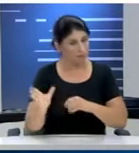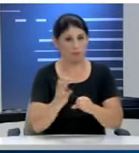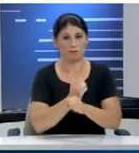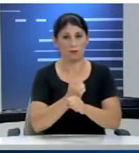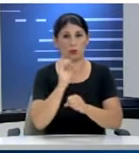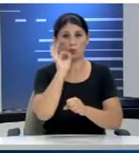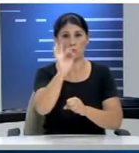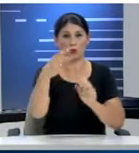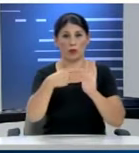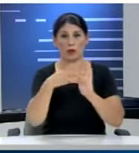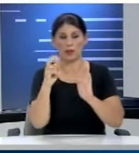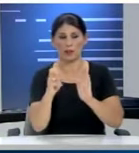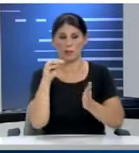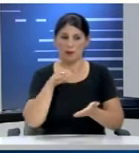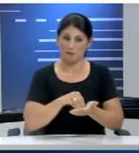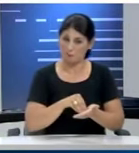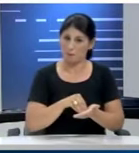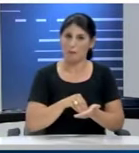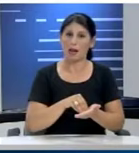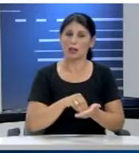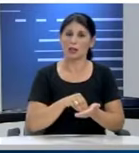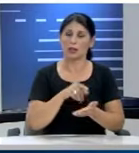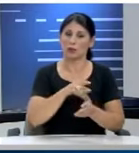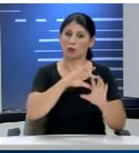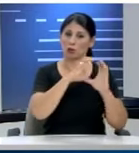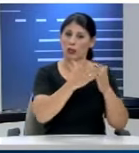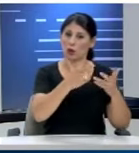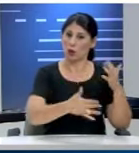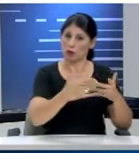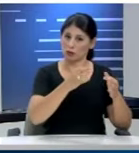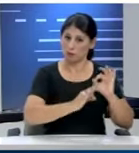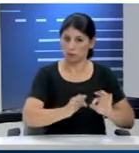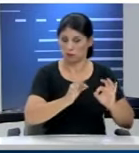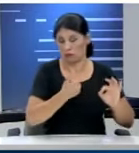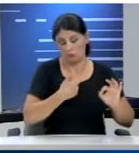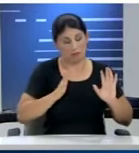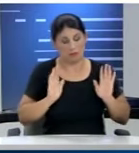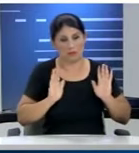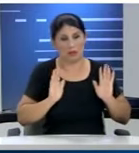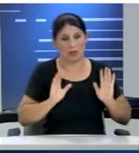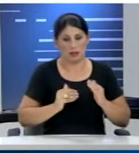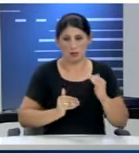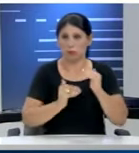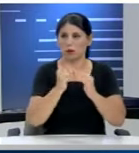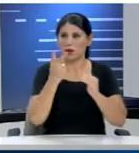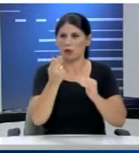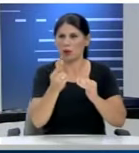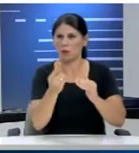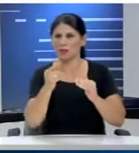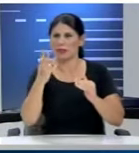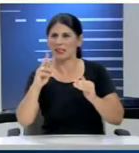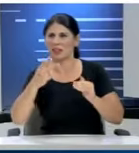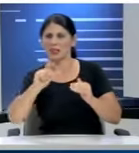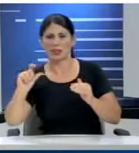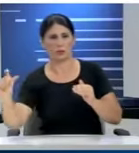20, επαναλαμβάνω, με βάση όσα το Γενικό Λογιστήριο προβλέπει, όχι εμείς, ύψους 2,5 με 3 δις είναι.